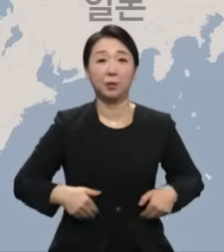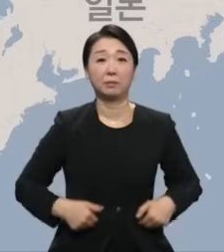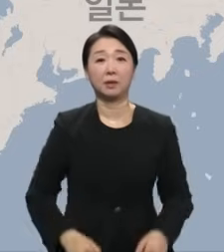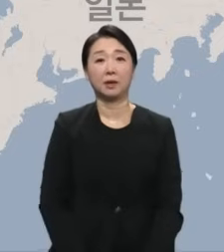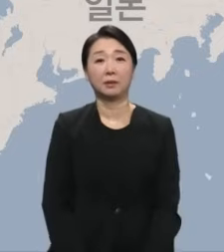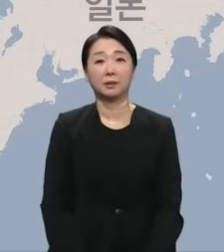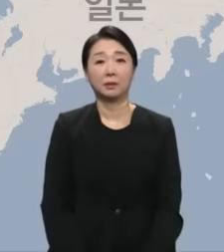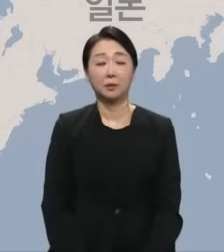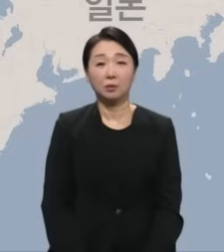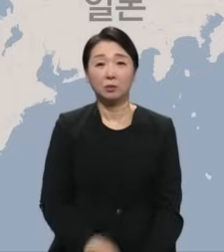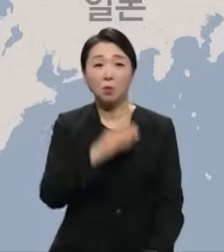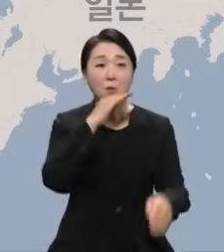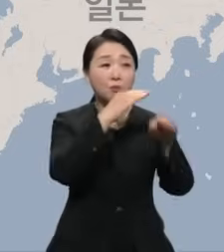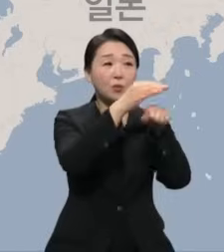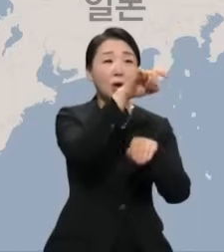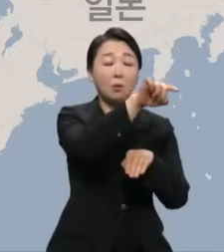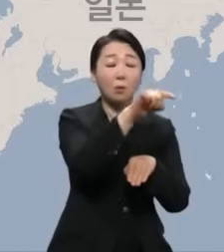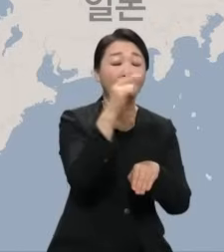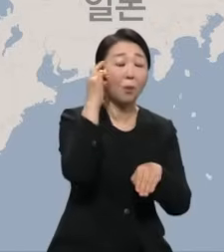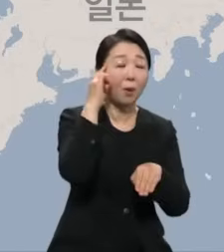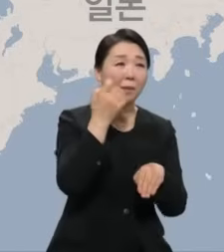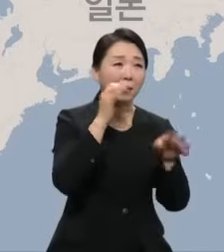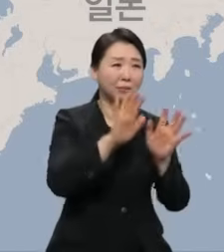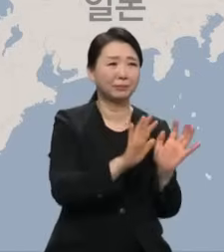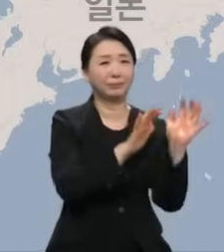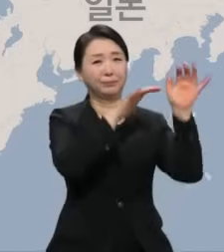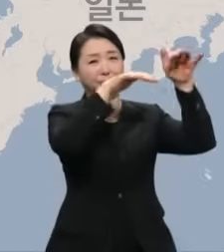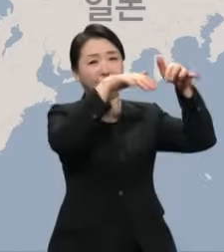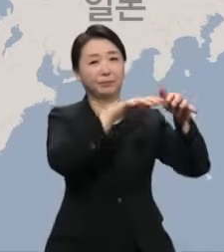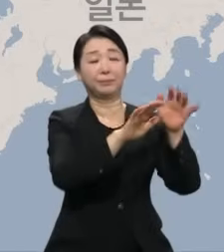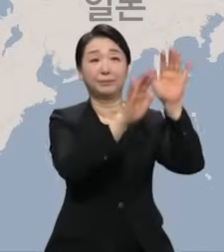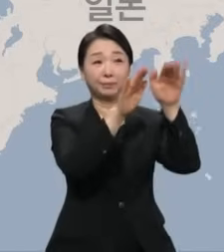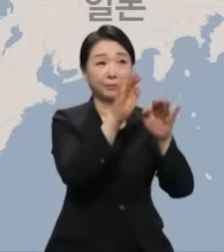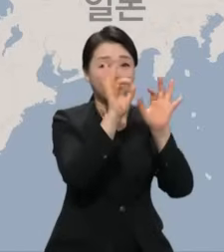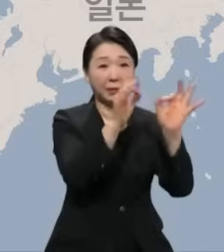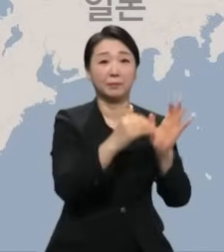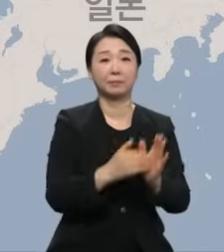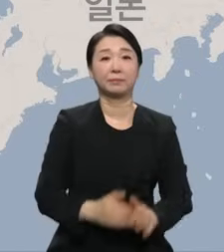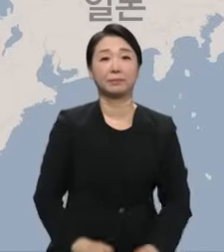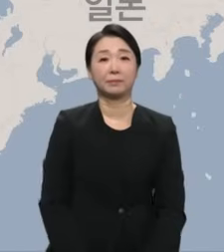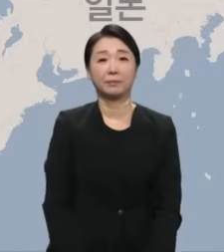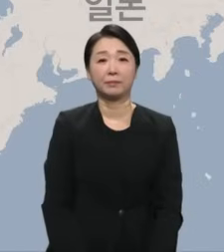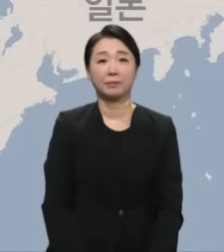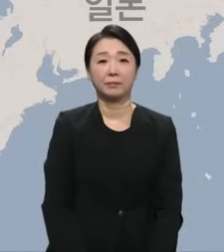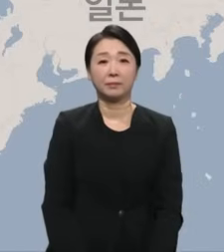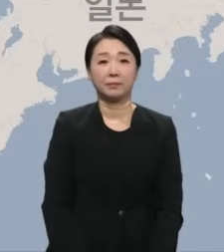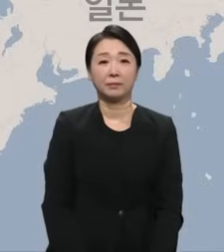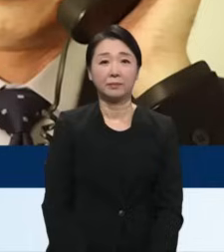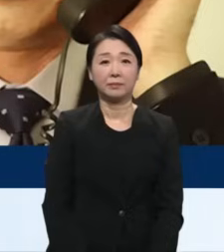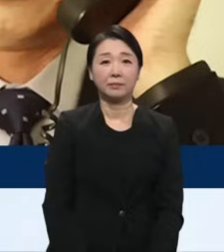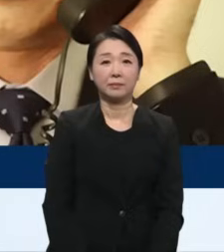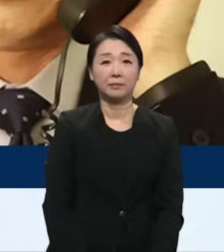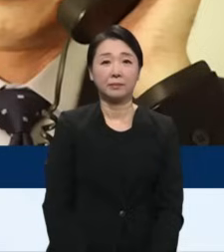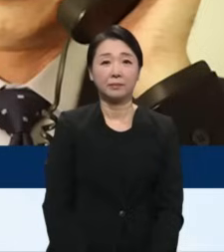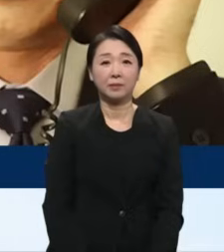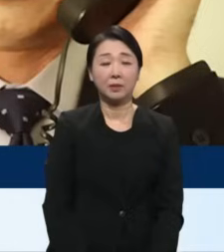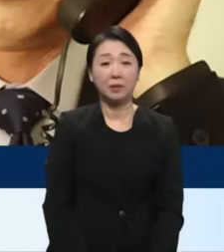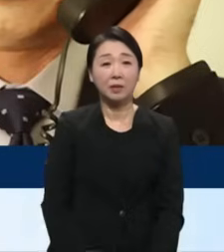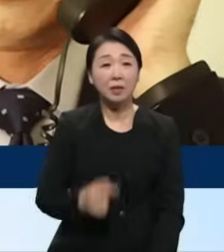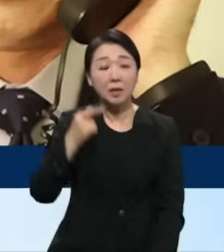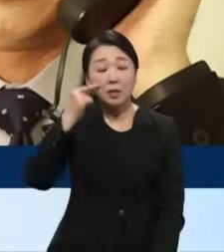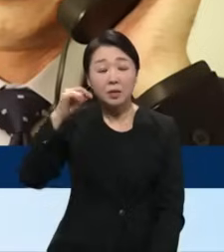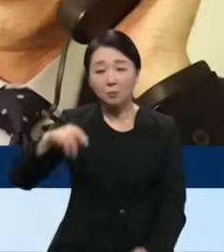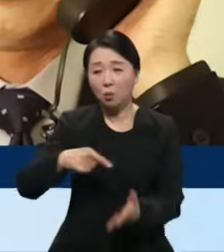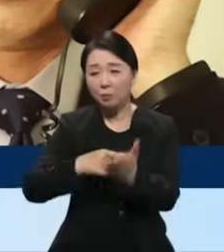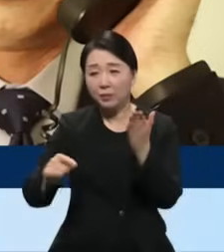또 북한에서는 이보다도 조금 더 높은 해일이 관측된 것으로 전해졌습니다. 아무래도 일본의 피해가